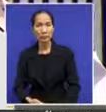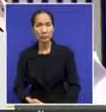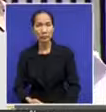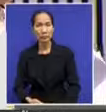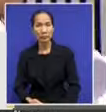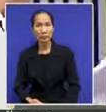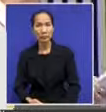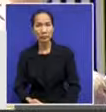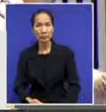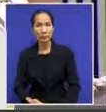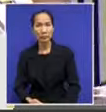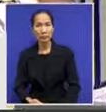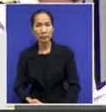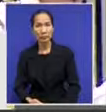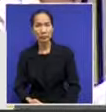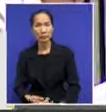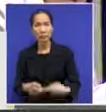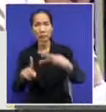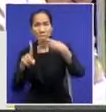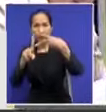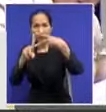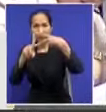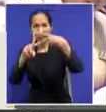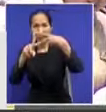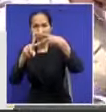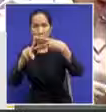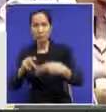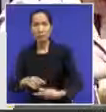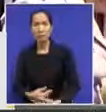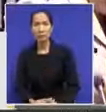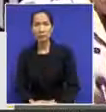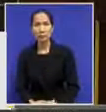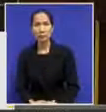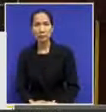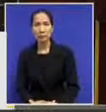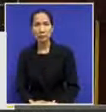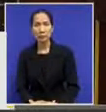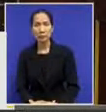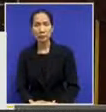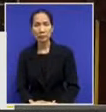สุภาพบุรุษประชาธิปไตยนายธนาธรจึงรุ่งเรืองกิจครับ